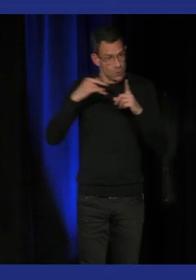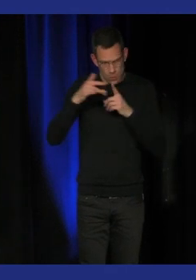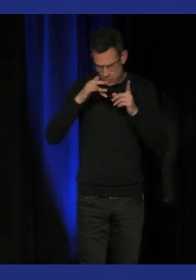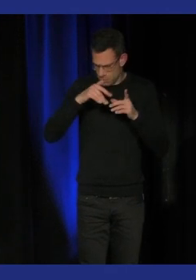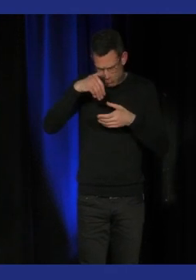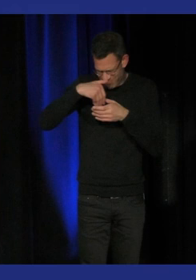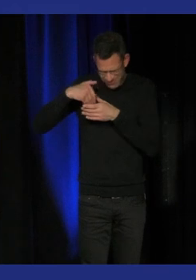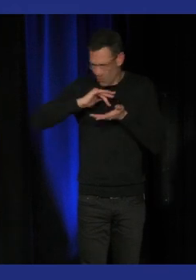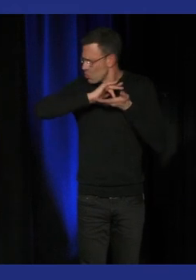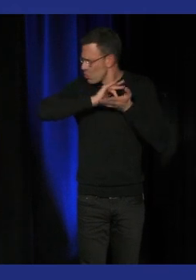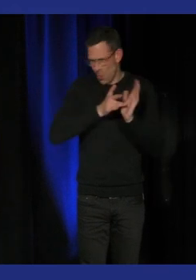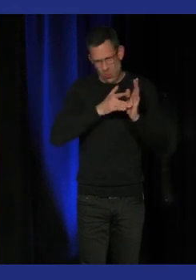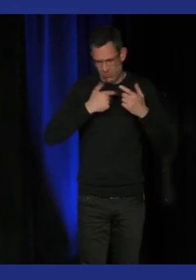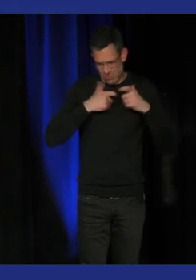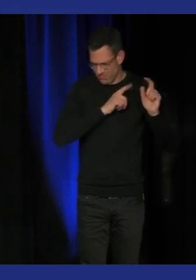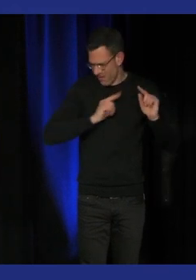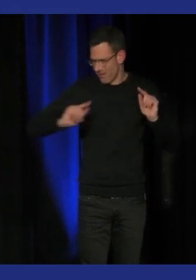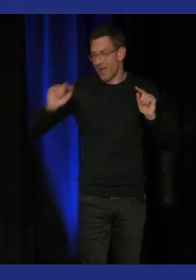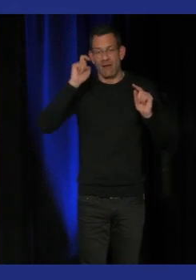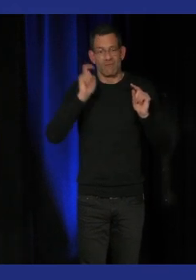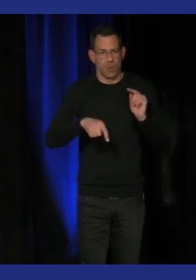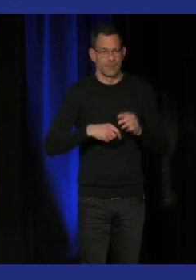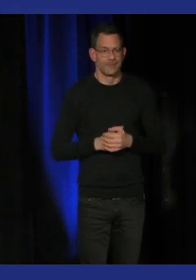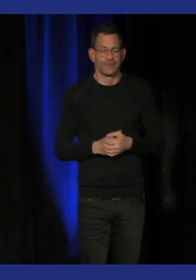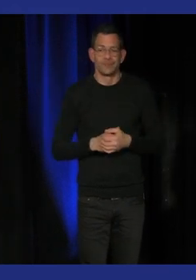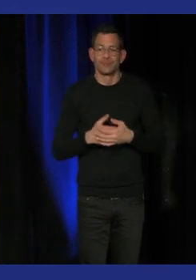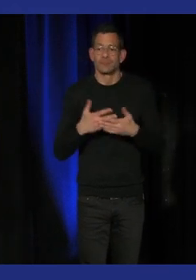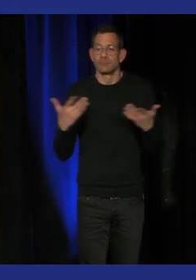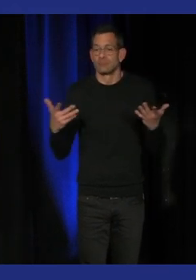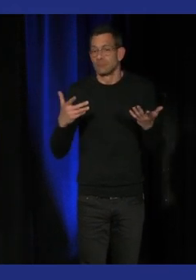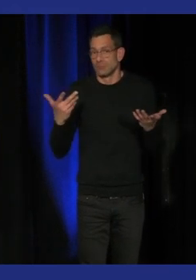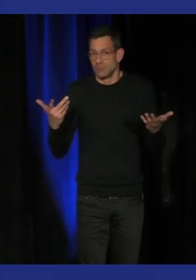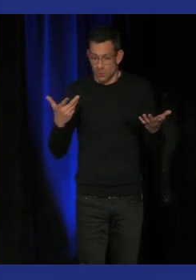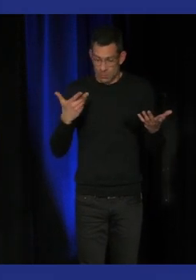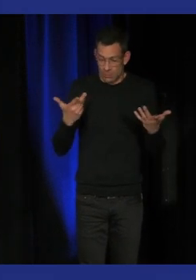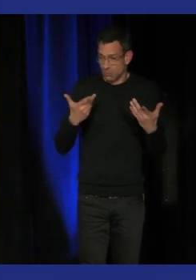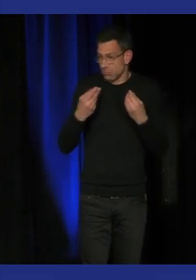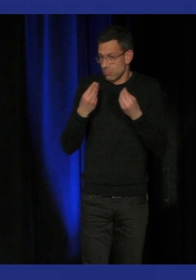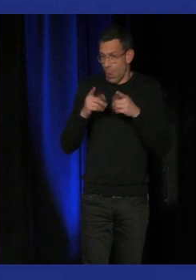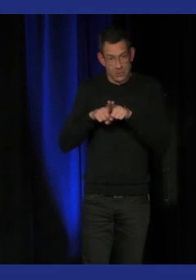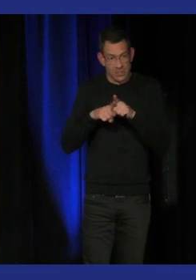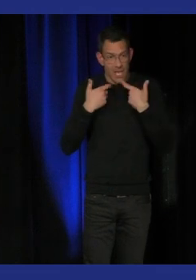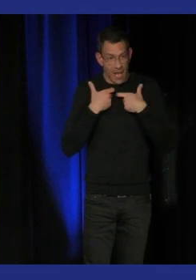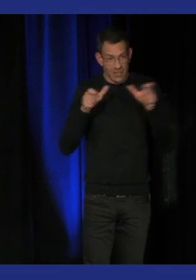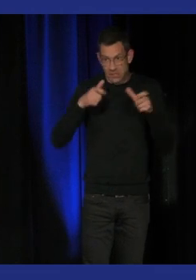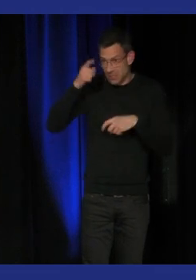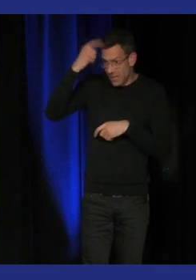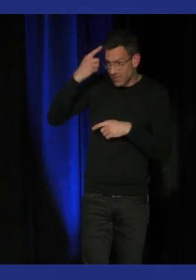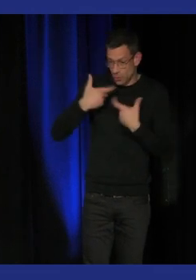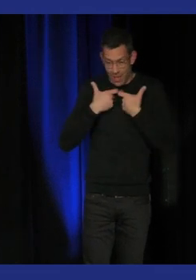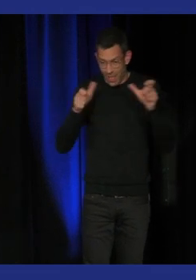puis, l'effort à faire pour rendre les choses accessible intellectuellement, donc conceptuellement, est un